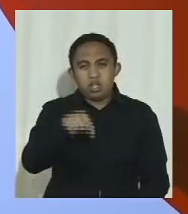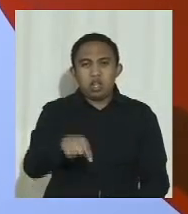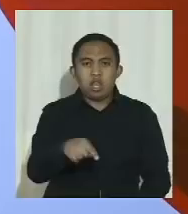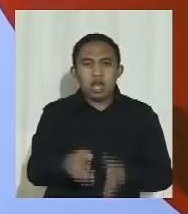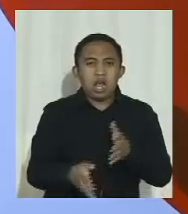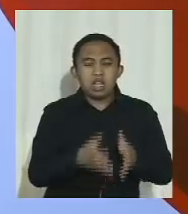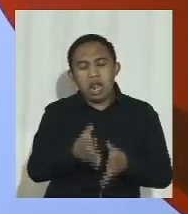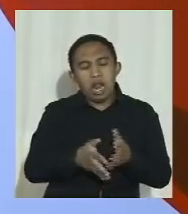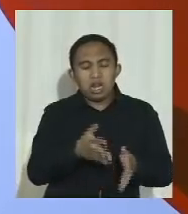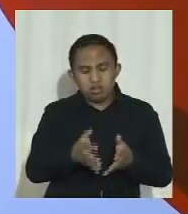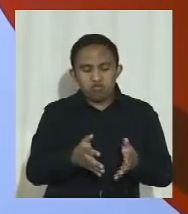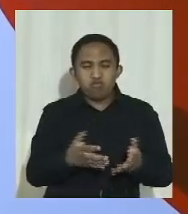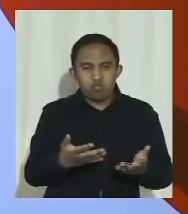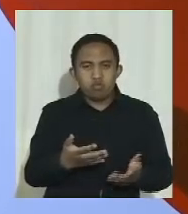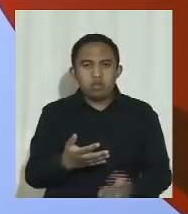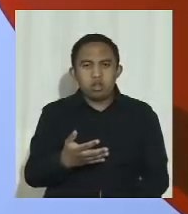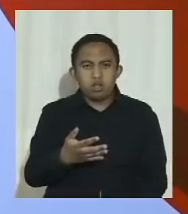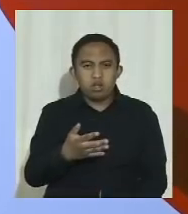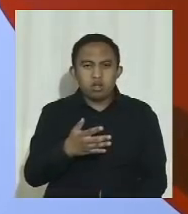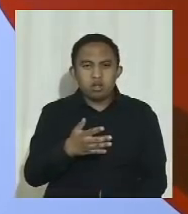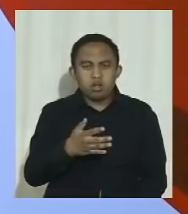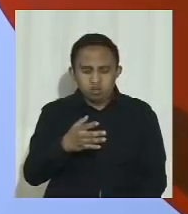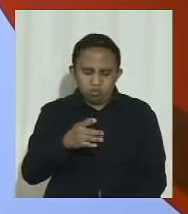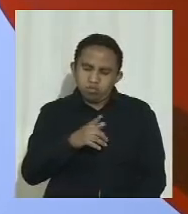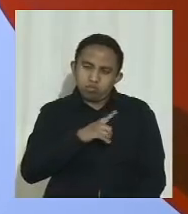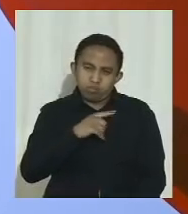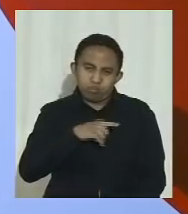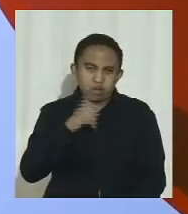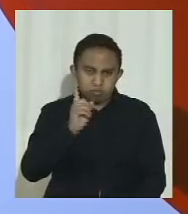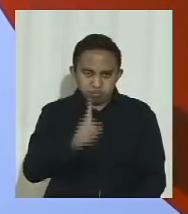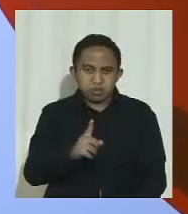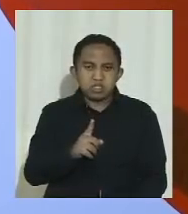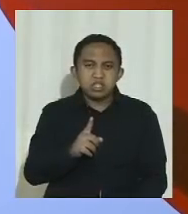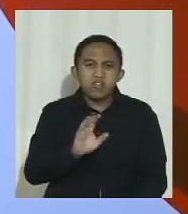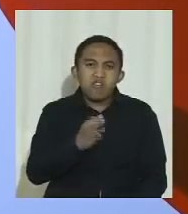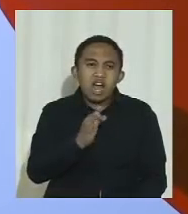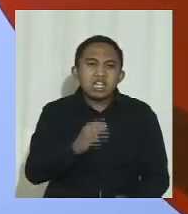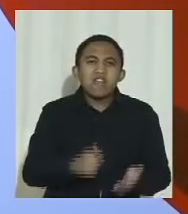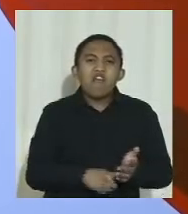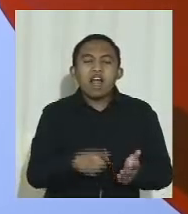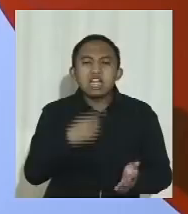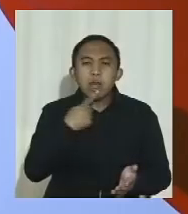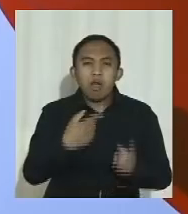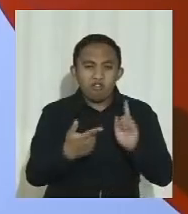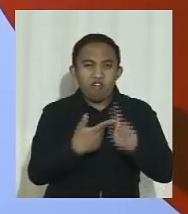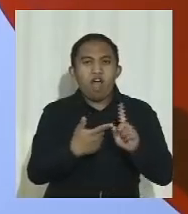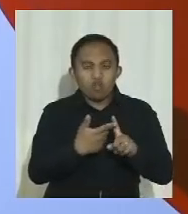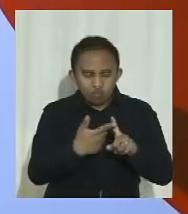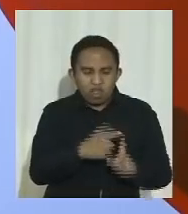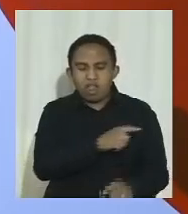renivohitra manokana dia mbola hisy ny fanadinana andrana fanindroany mialohany